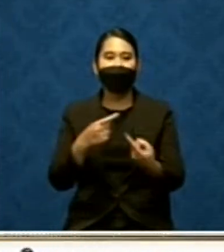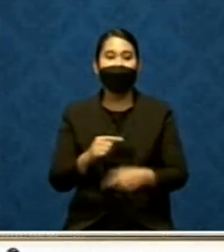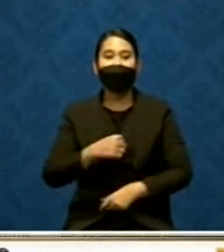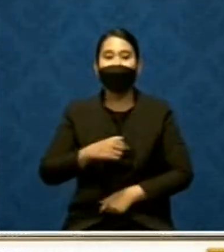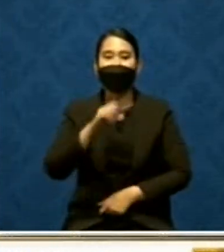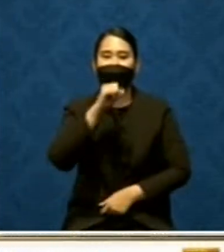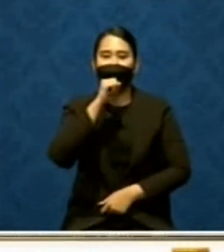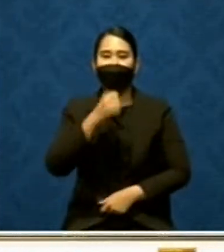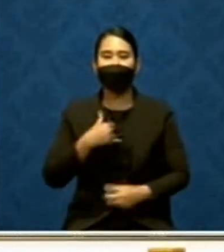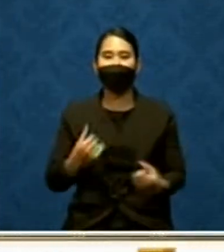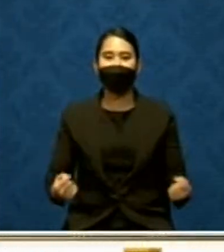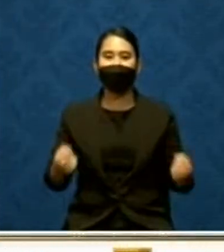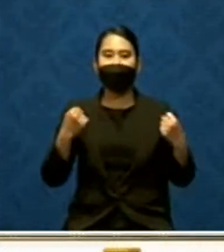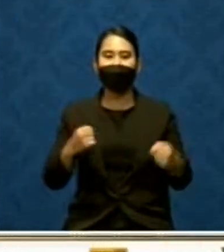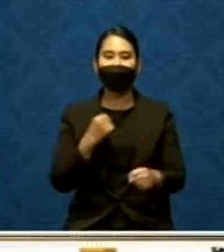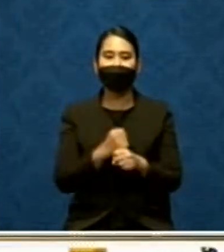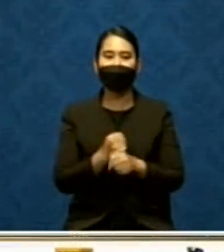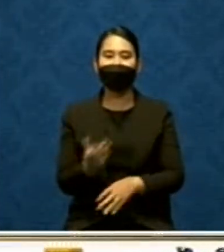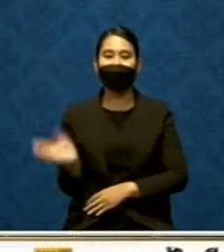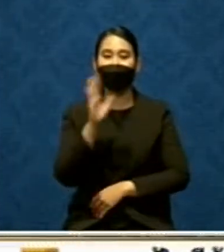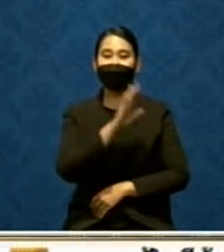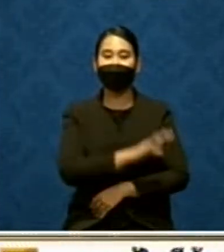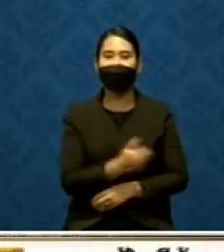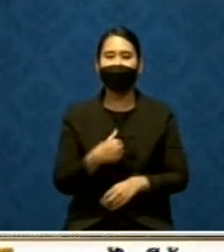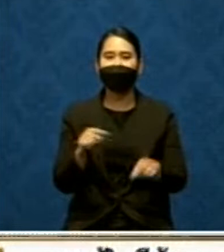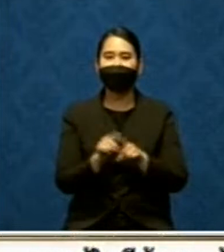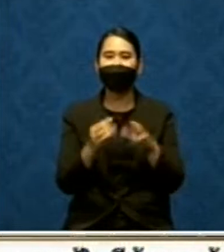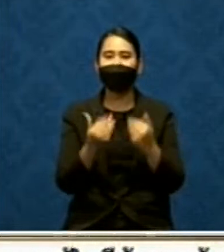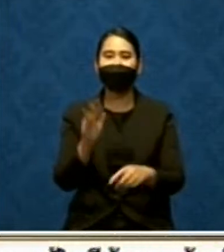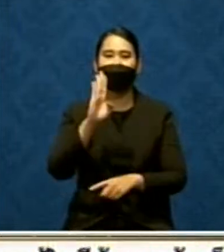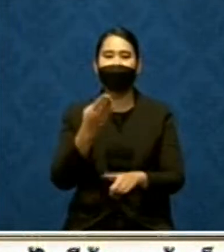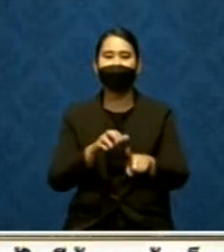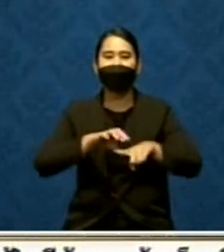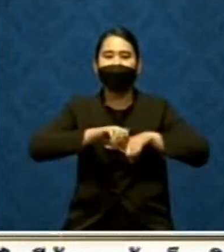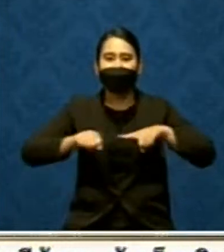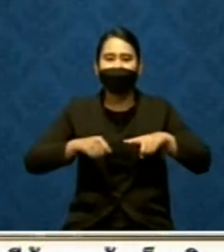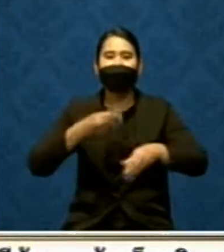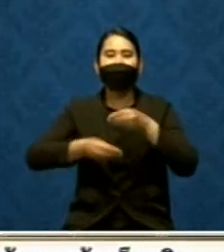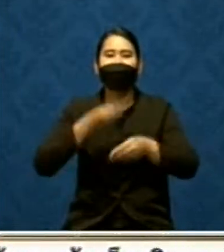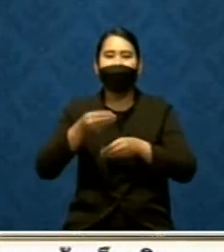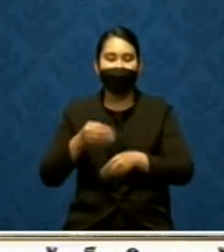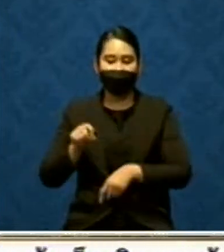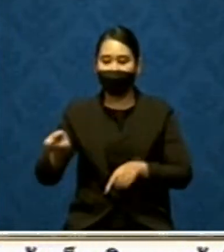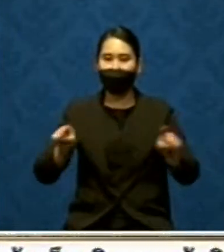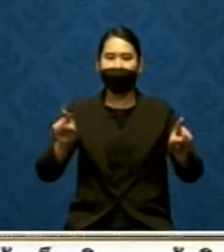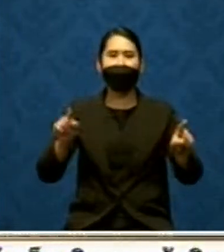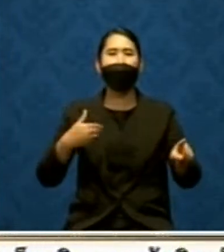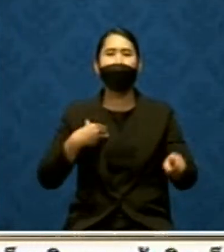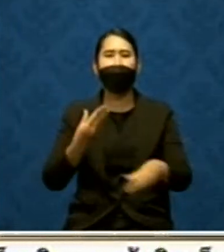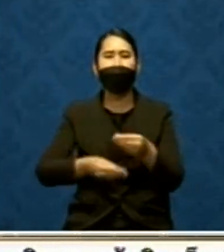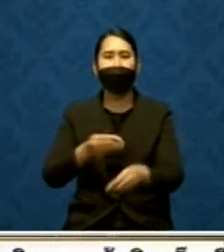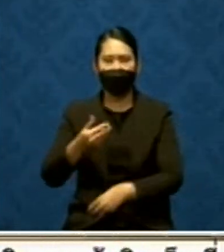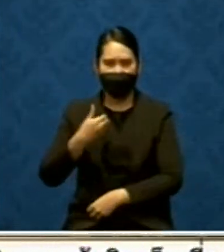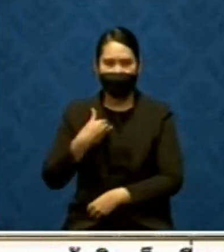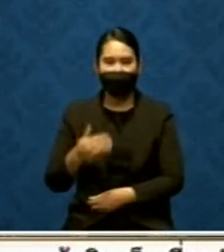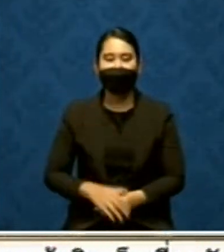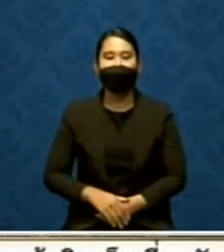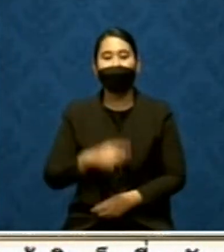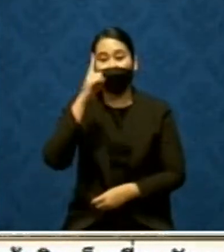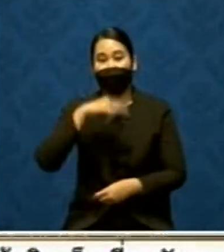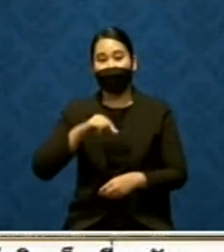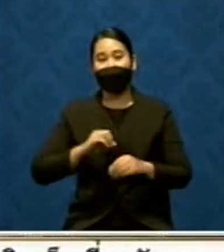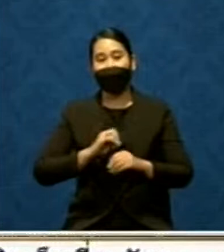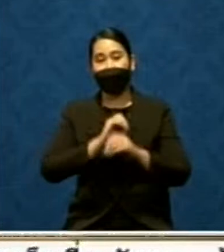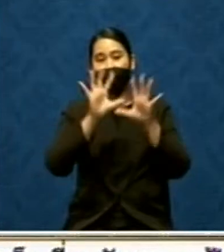พลังทำงานกันได้ทั้งวันเหมือนทุกวันนี้ที่มันขายใบกระท่อมกันจอดข้างทางอะท่านประธานเยอะแยะมากมาย Amazing Thailand